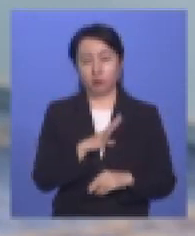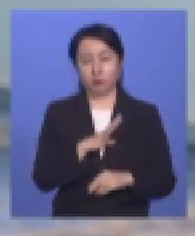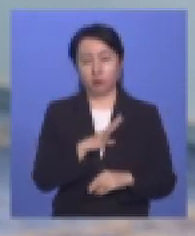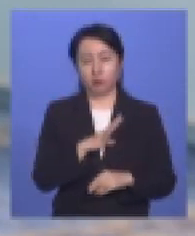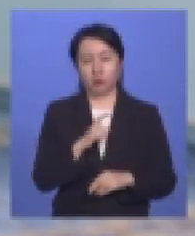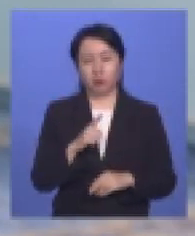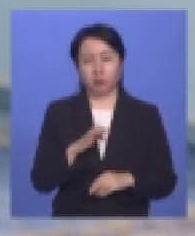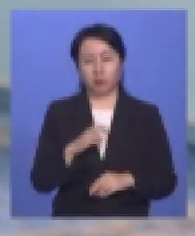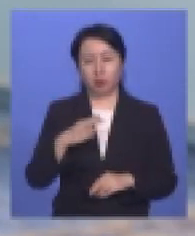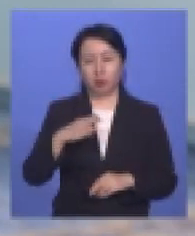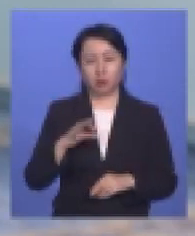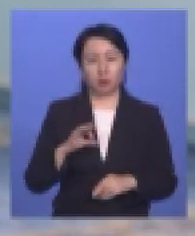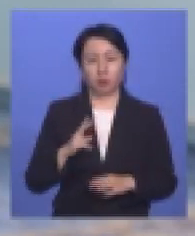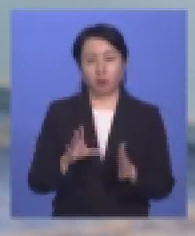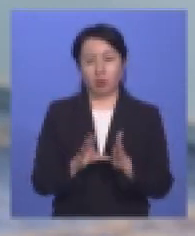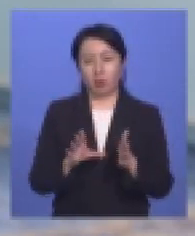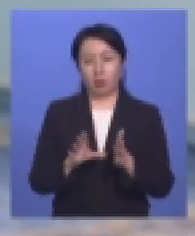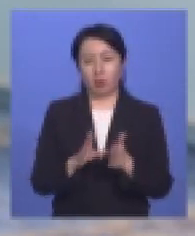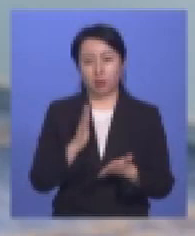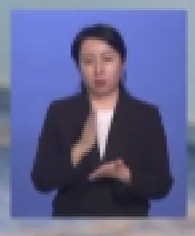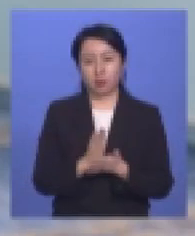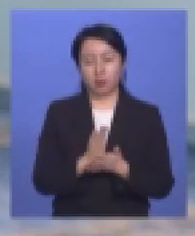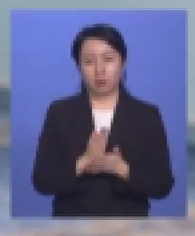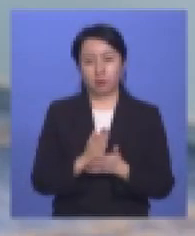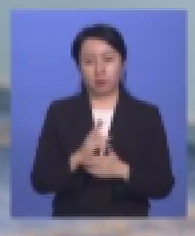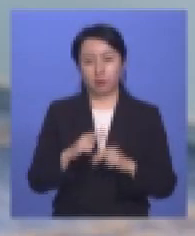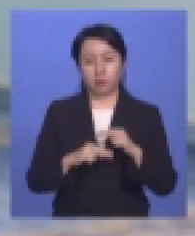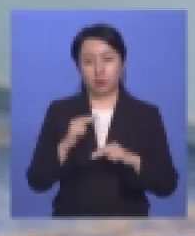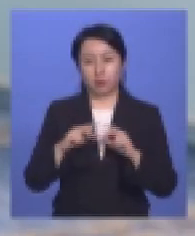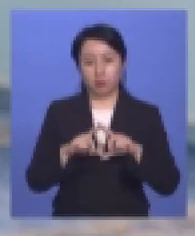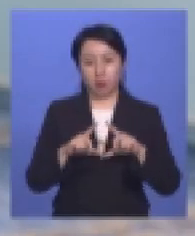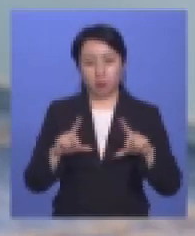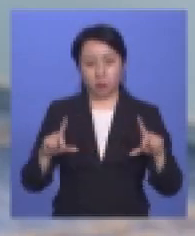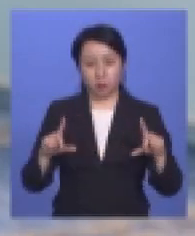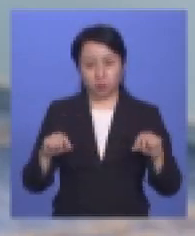ХПП, ТОК, имеется все инфраструктурные